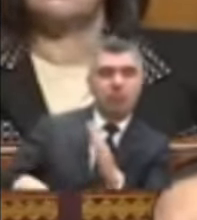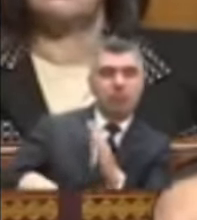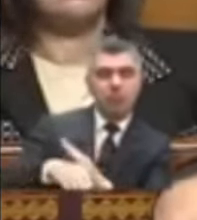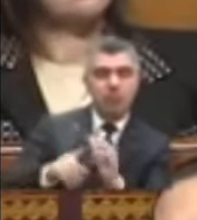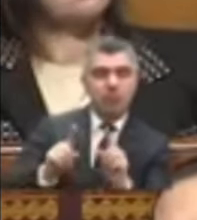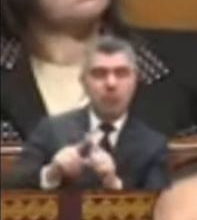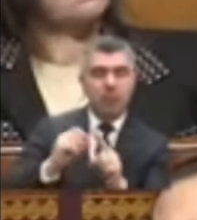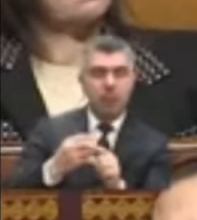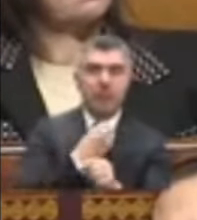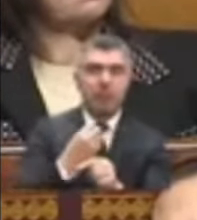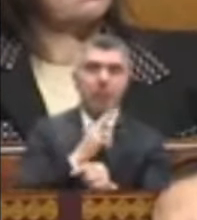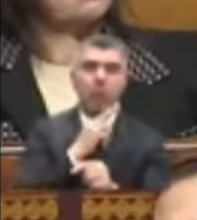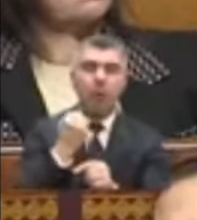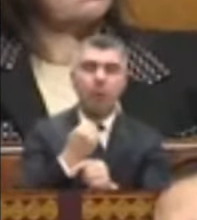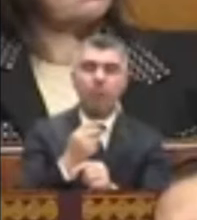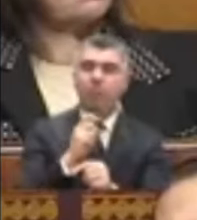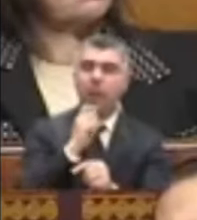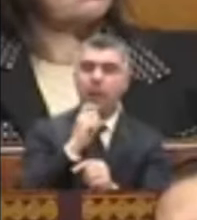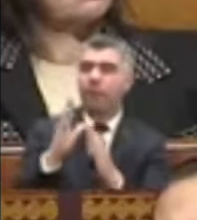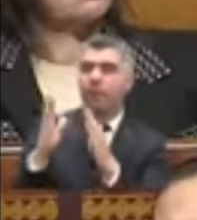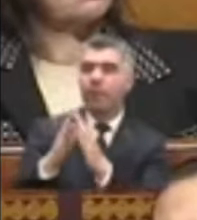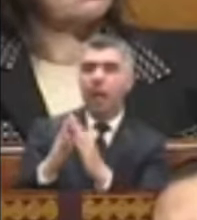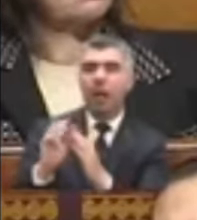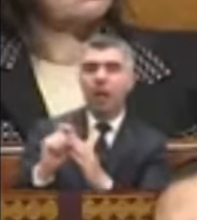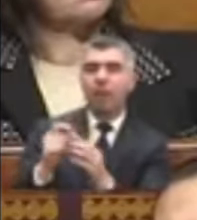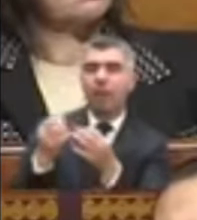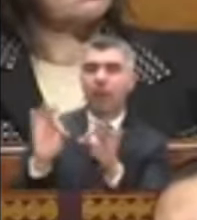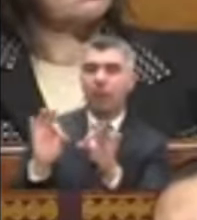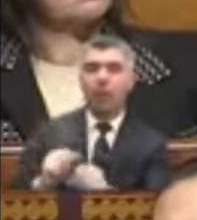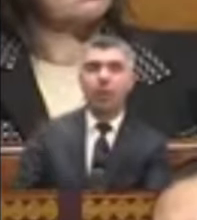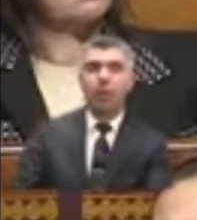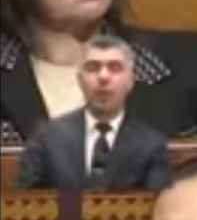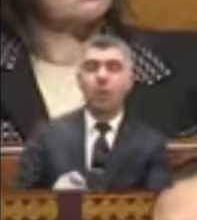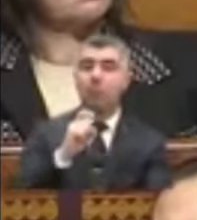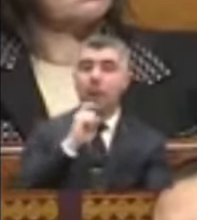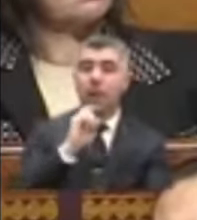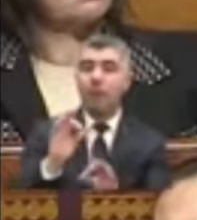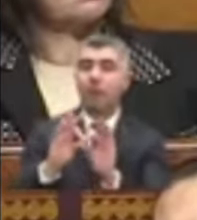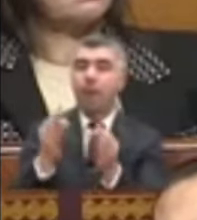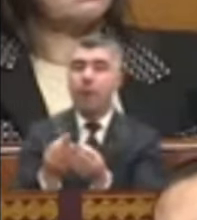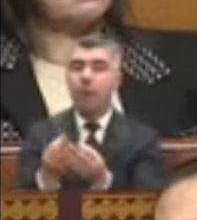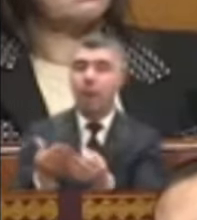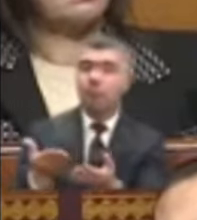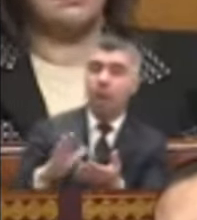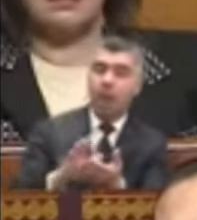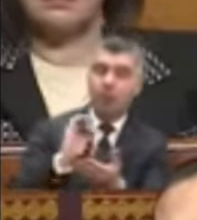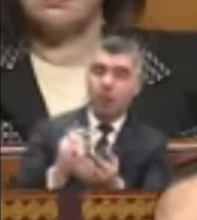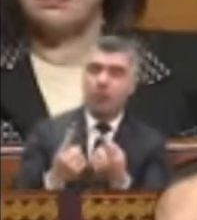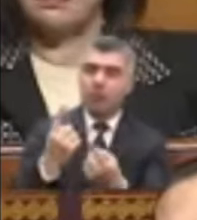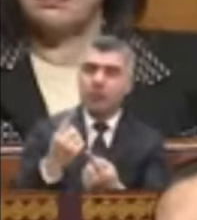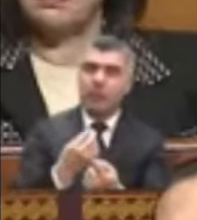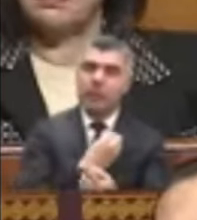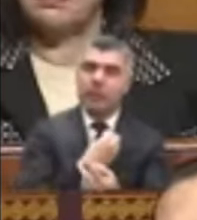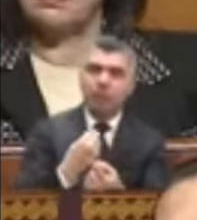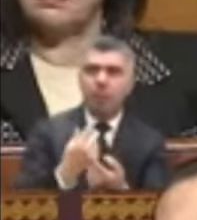القطاع عمومي ومازال شادين السكن الوظيفي، تنشوفوا أطباء اللي توفوا ومازال الأسر ديالهم شادين السكن الوظيفي، أطباء